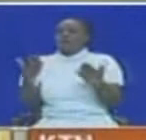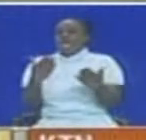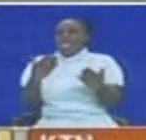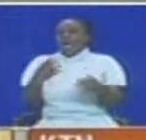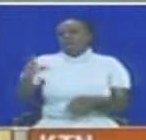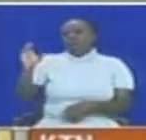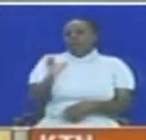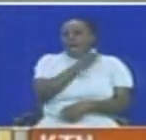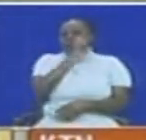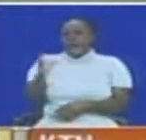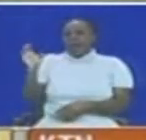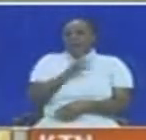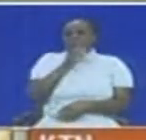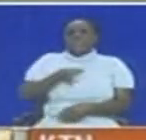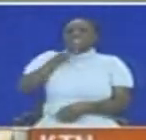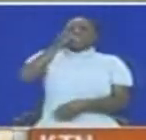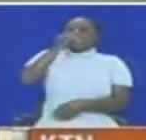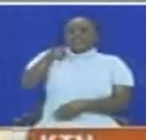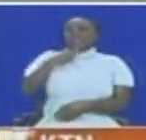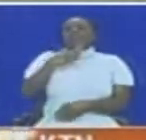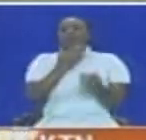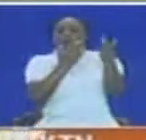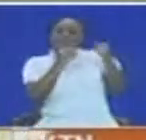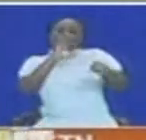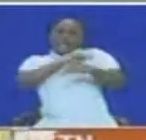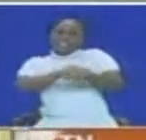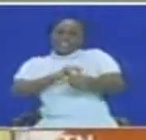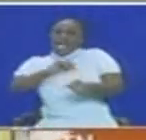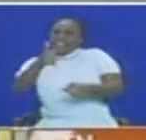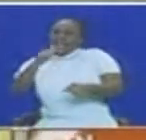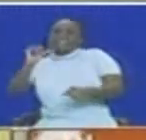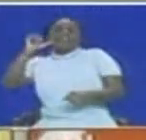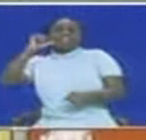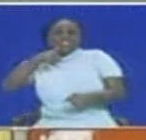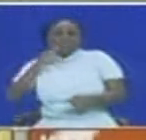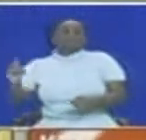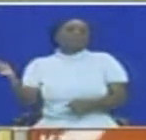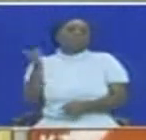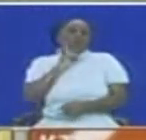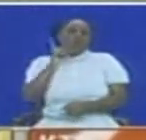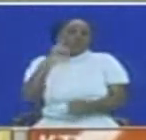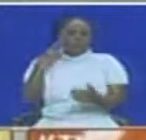huishilia kwa kina mama pima wakitarajia kupata mapato mapya siku itakayofuatia.